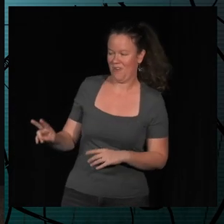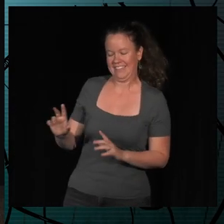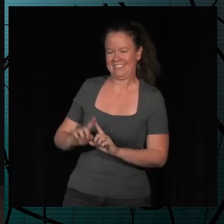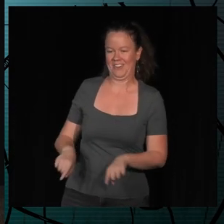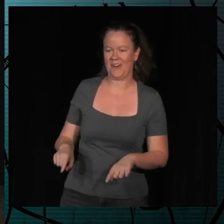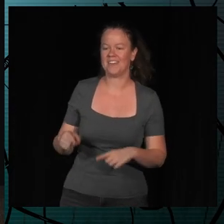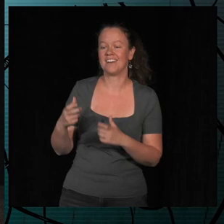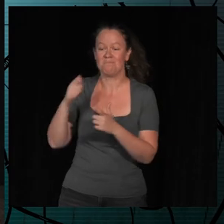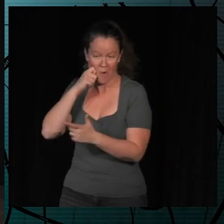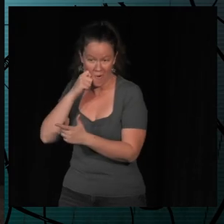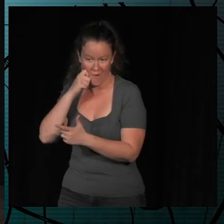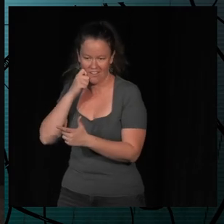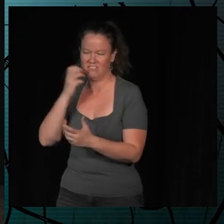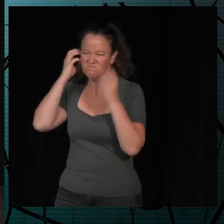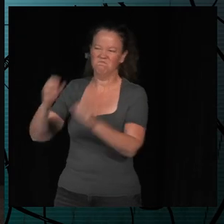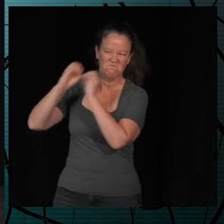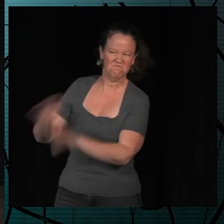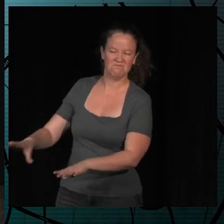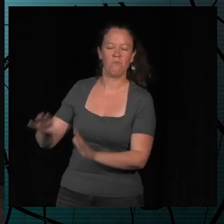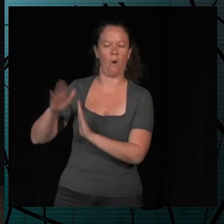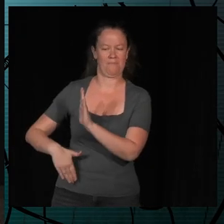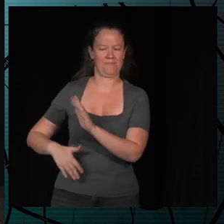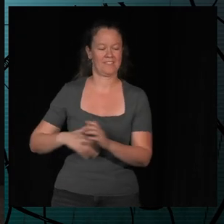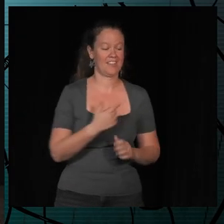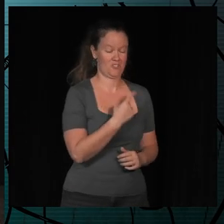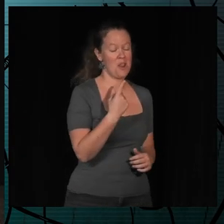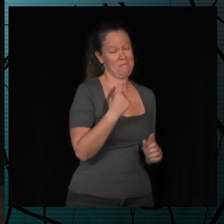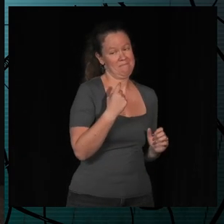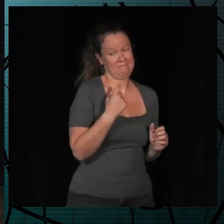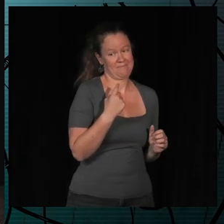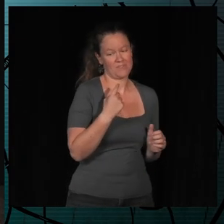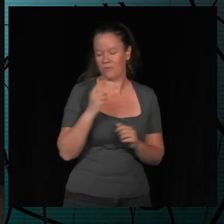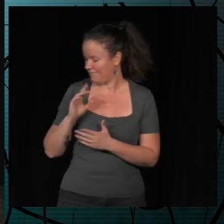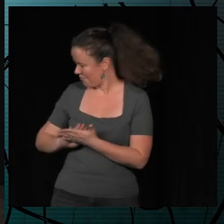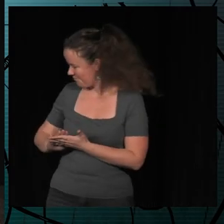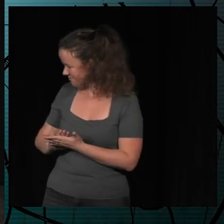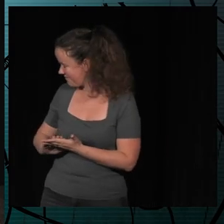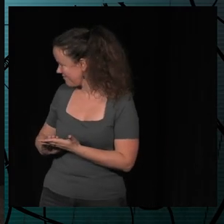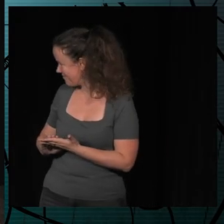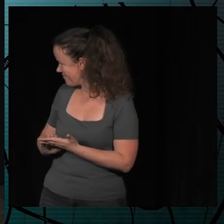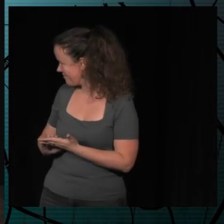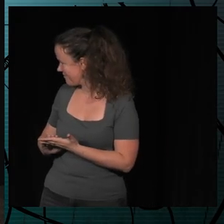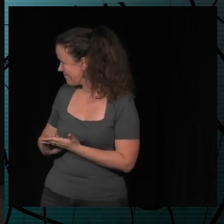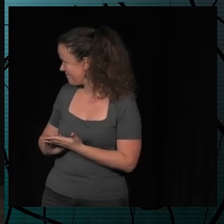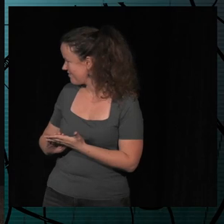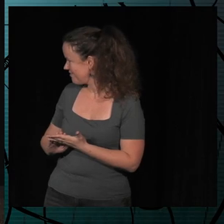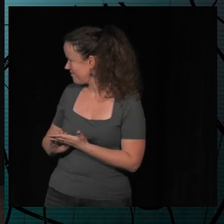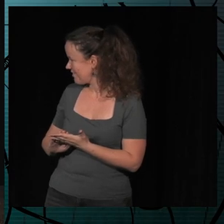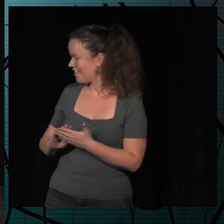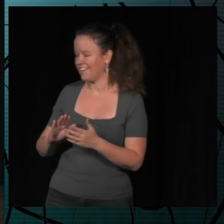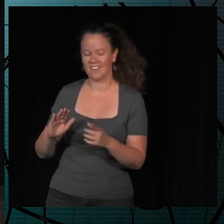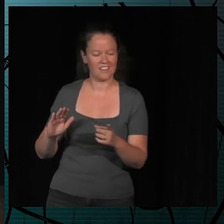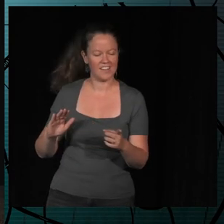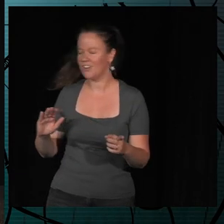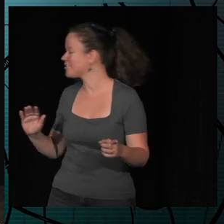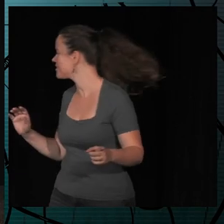rchequit moin quand les autres sont là que quand je suis tout seul ENF non pardon tout seul mais avec plein d'autres personnes